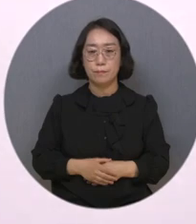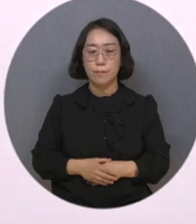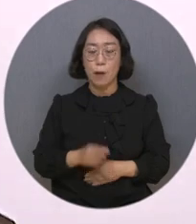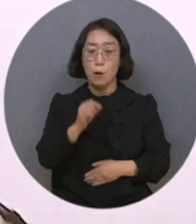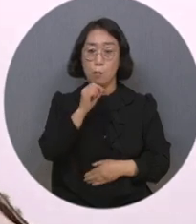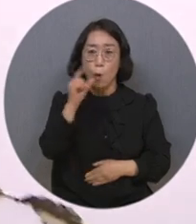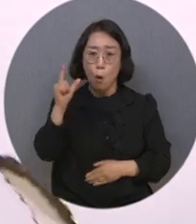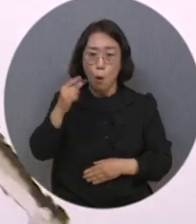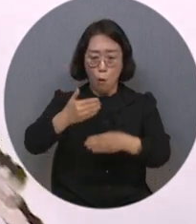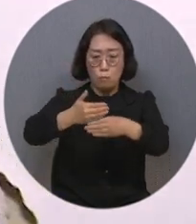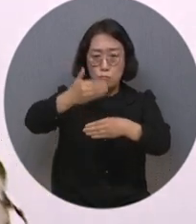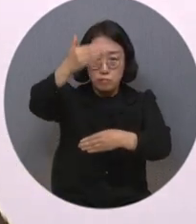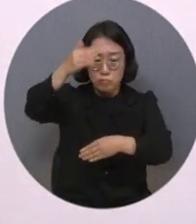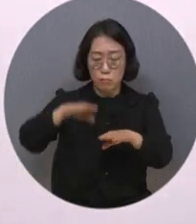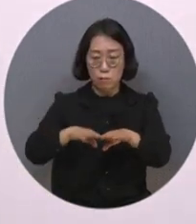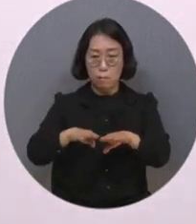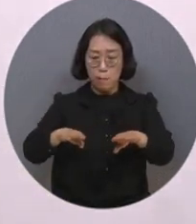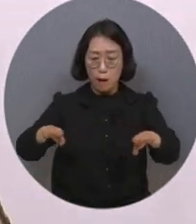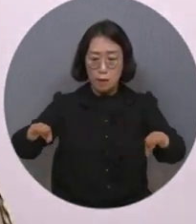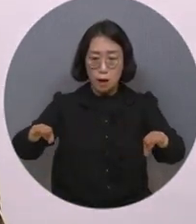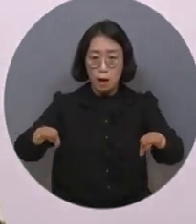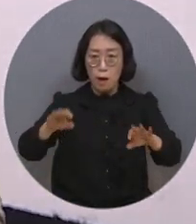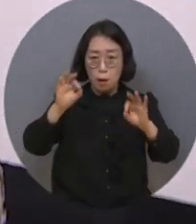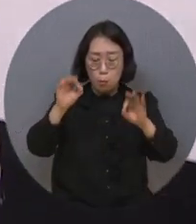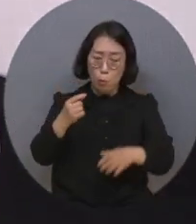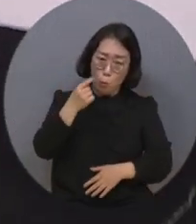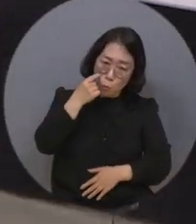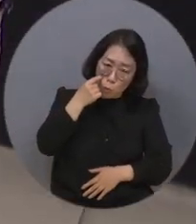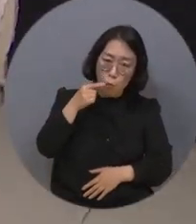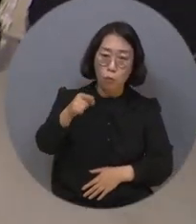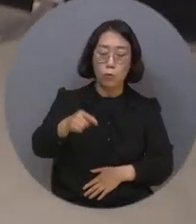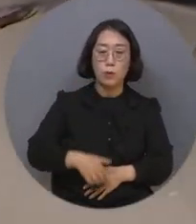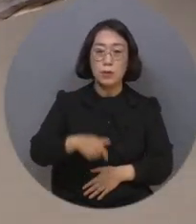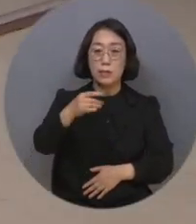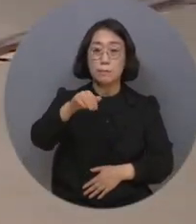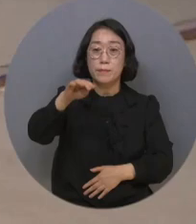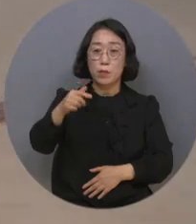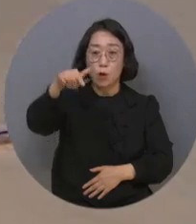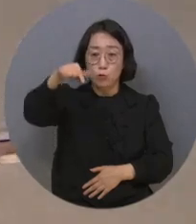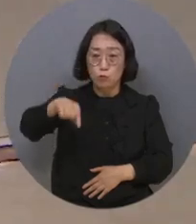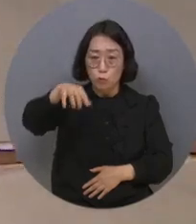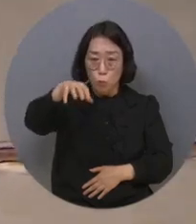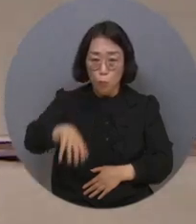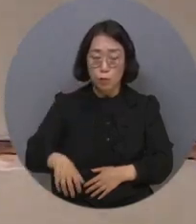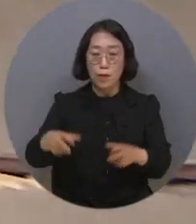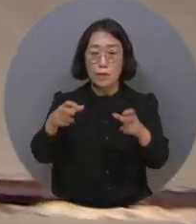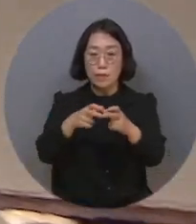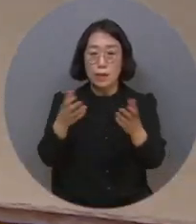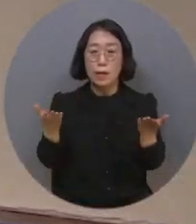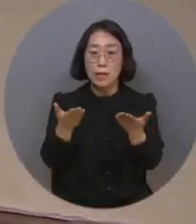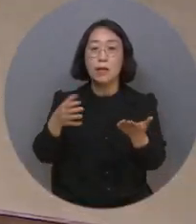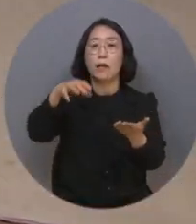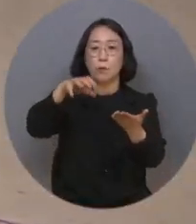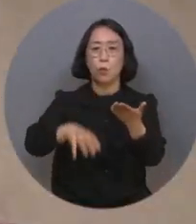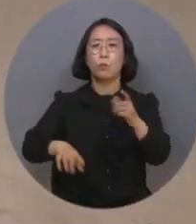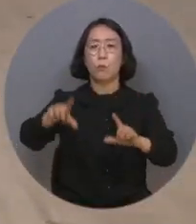갈라진 벽과 균열이 발생된 바닥면. 서울 금천구에 위치한 한 장애인 기업의